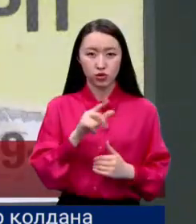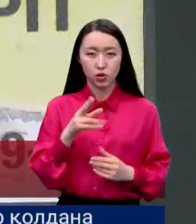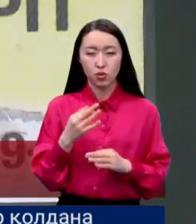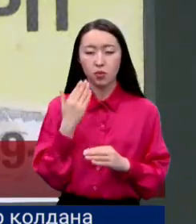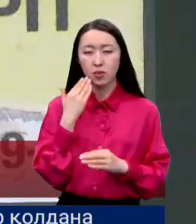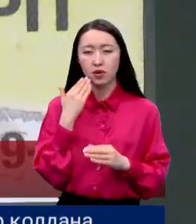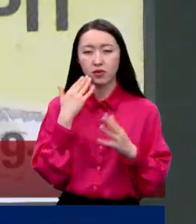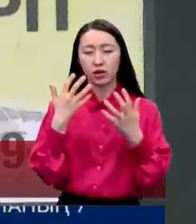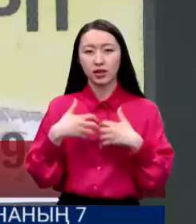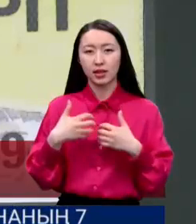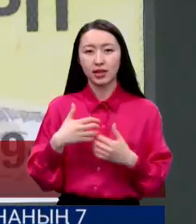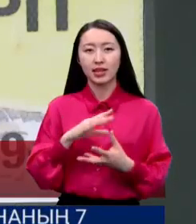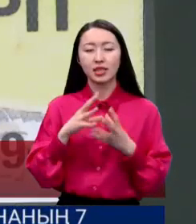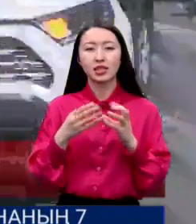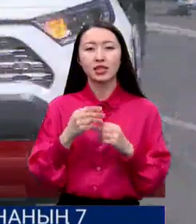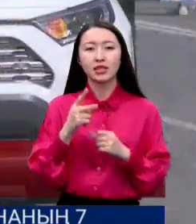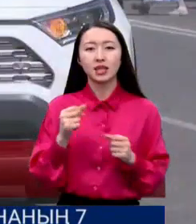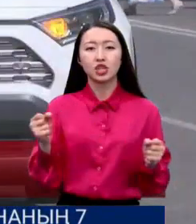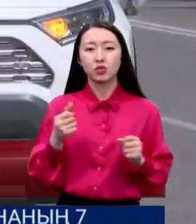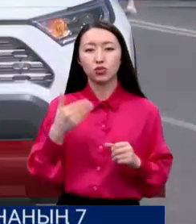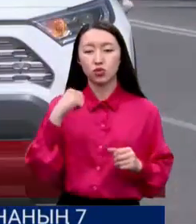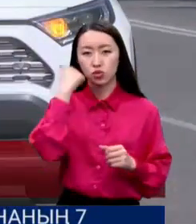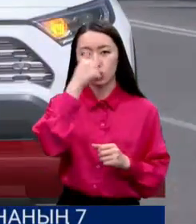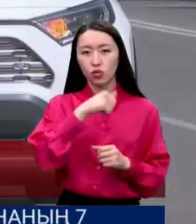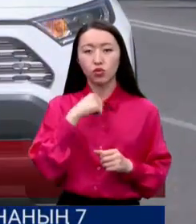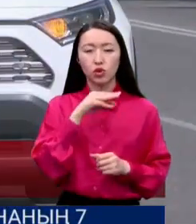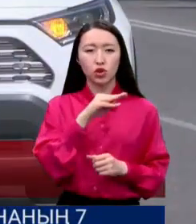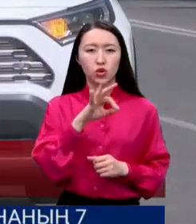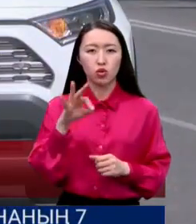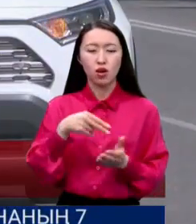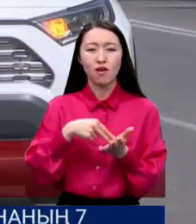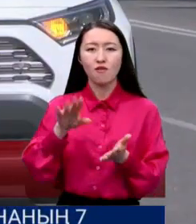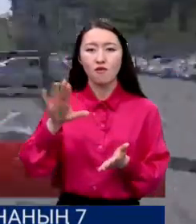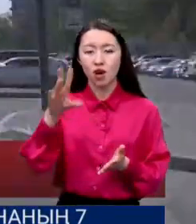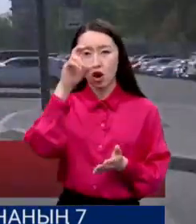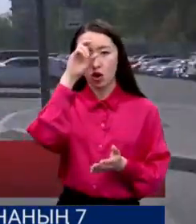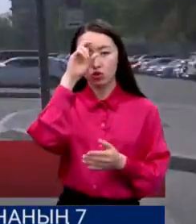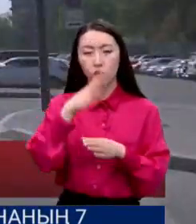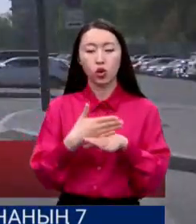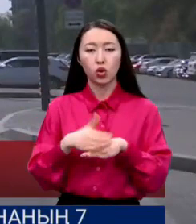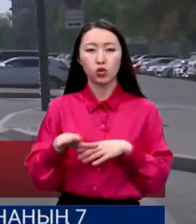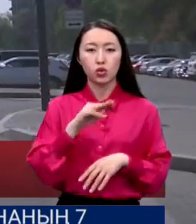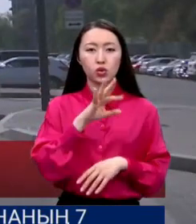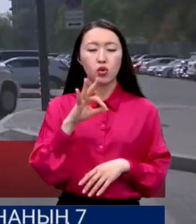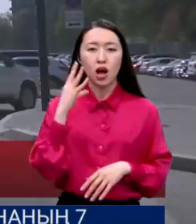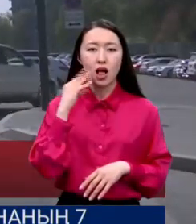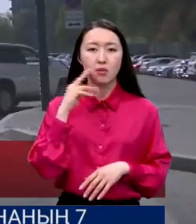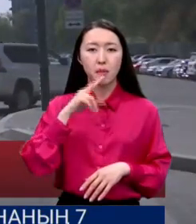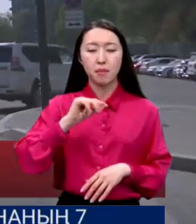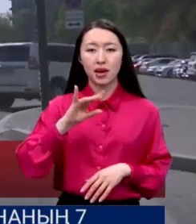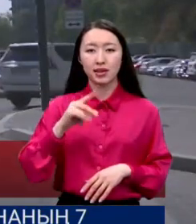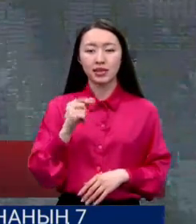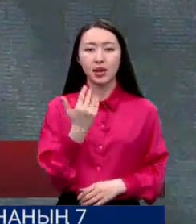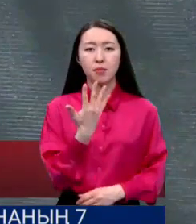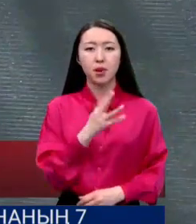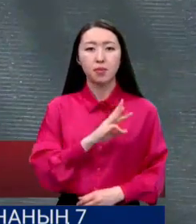данным, следствие зимой прошлого года некое ТО РР2 выкупило государственную долю оператора ТО «Алматы паркинг» за